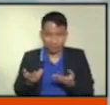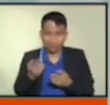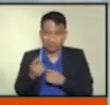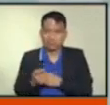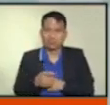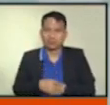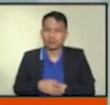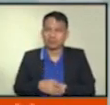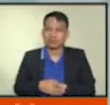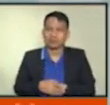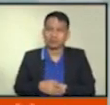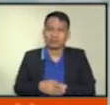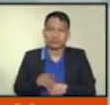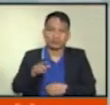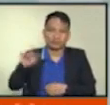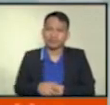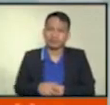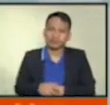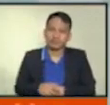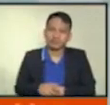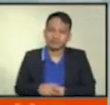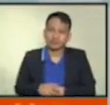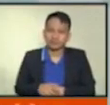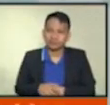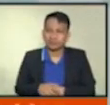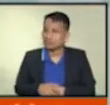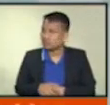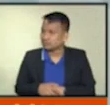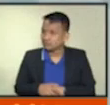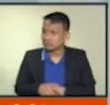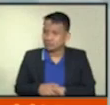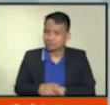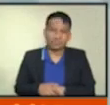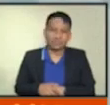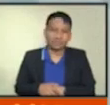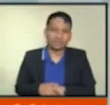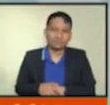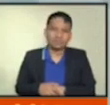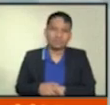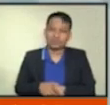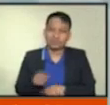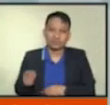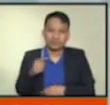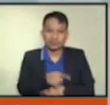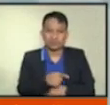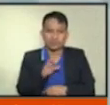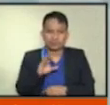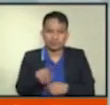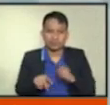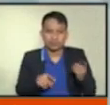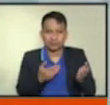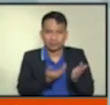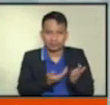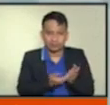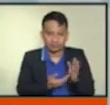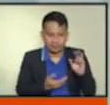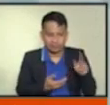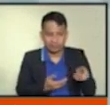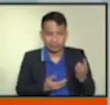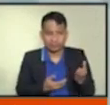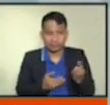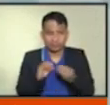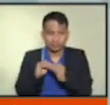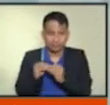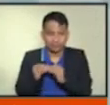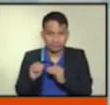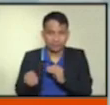Opo. Sa abroad pa po yun noon. Ito, sir, Mr. Rosendo, ano? Opo. Ito yung katotohanan. Yung pong ebidensya yung